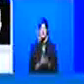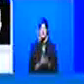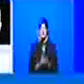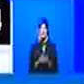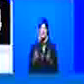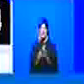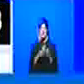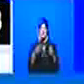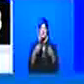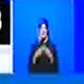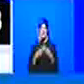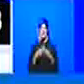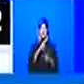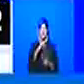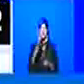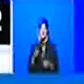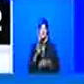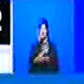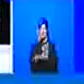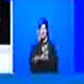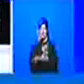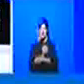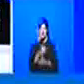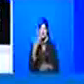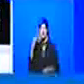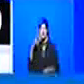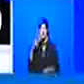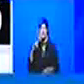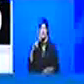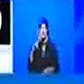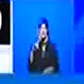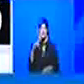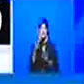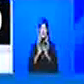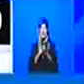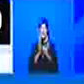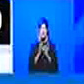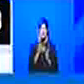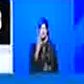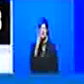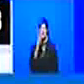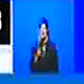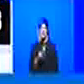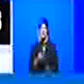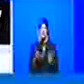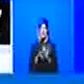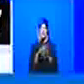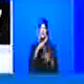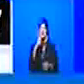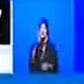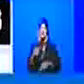masalah kesenjangan ekonomi yang sekarang menjadi salah satu persoalan Jawa Timur. Yang kedua